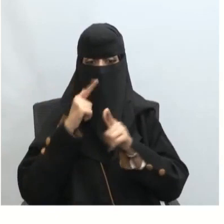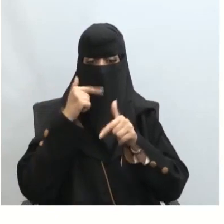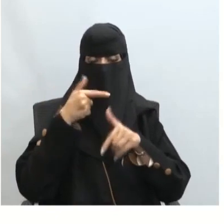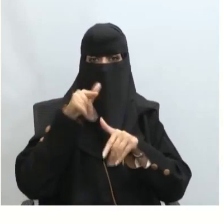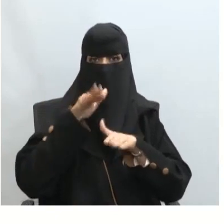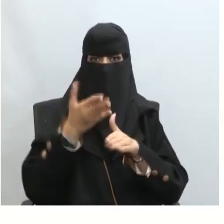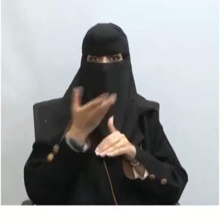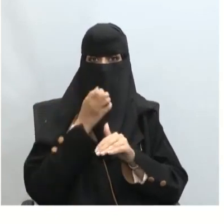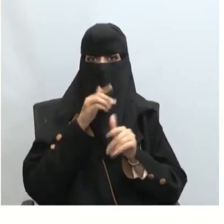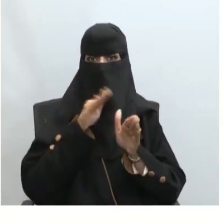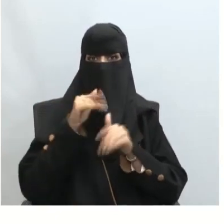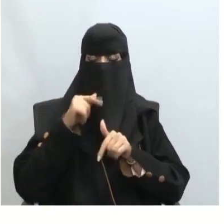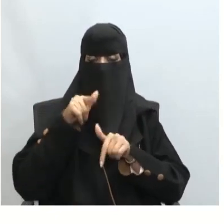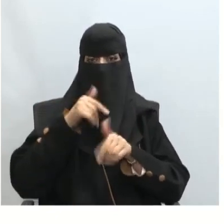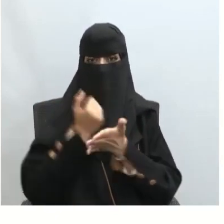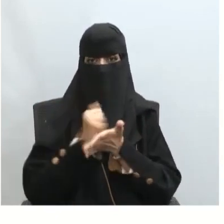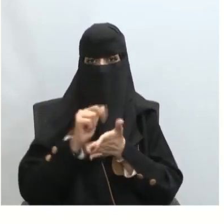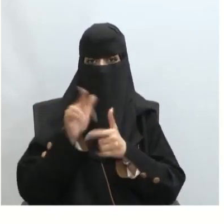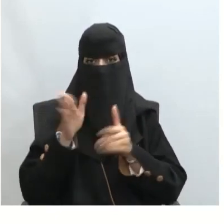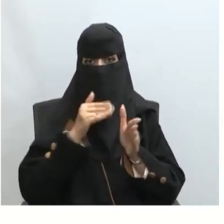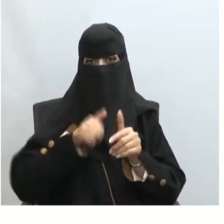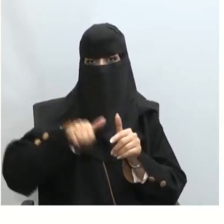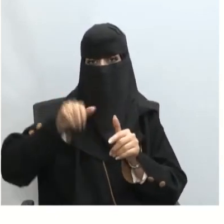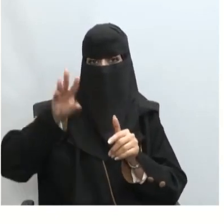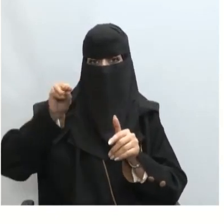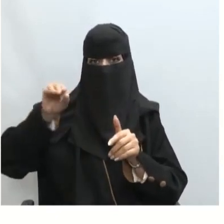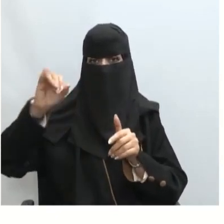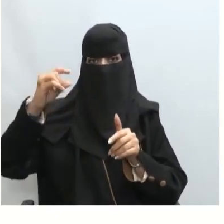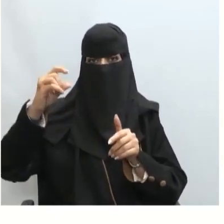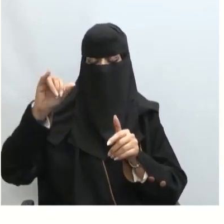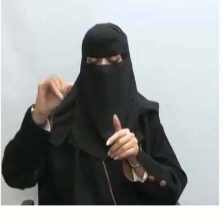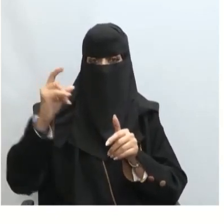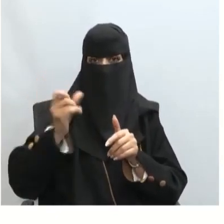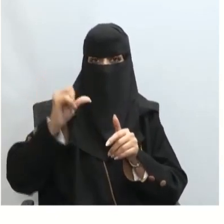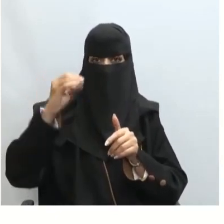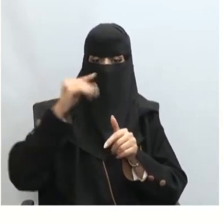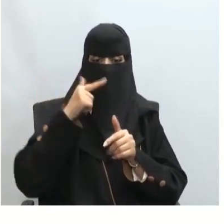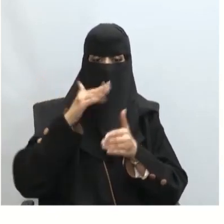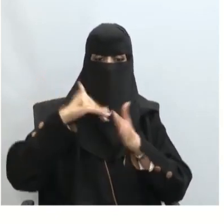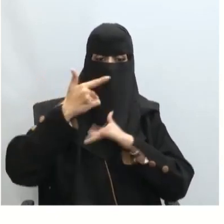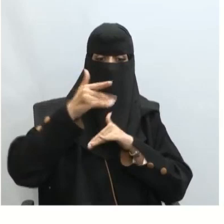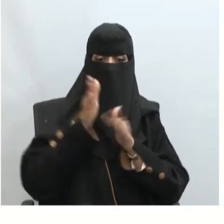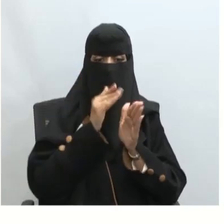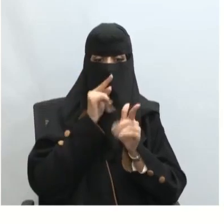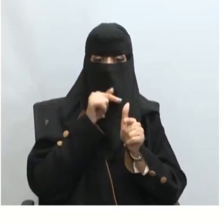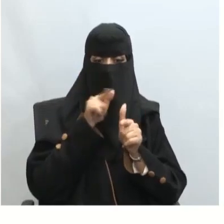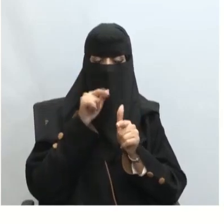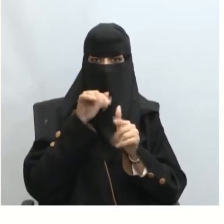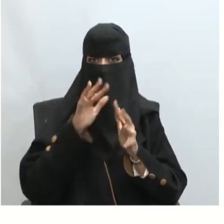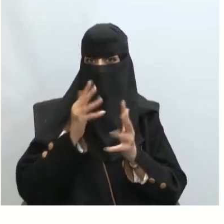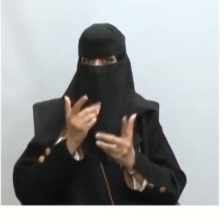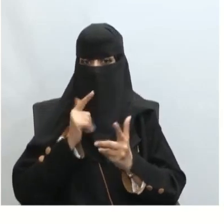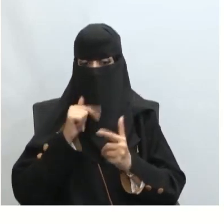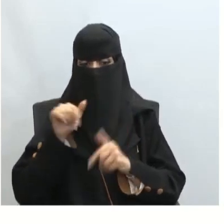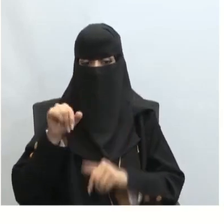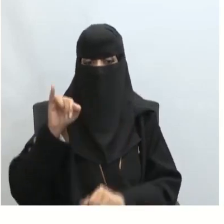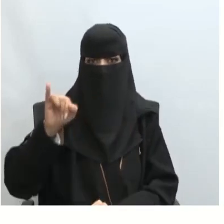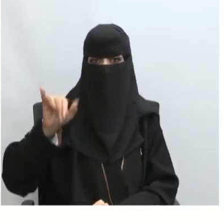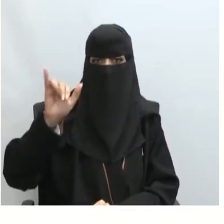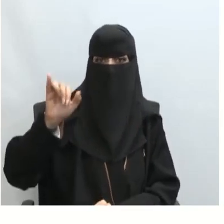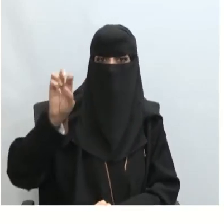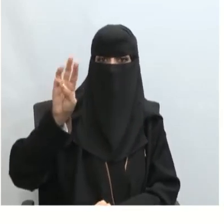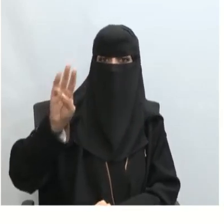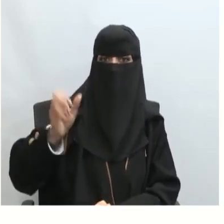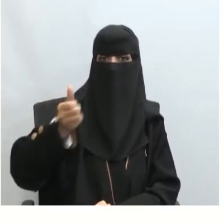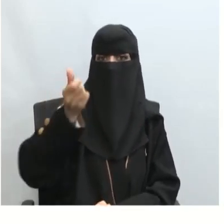هيدروجين سنحذف هيدروجين هيدروجين سيعطيني بعد ذلك ماذا الميثانول